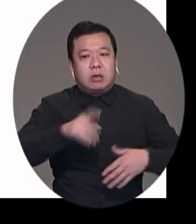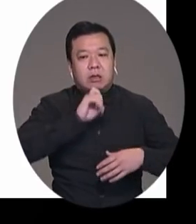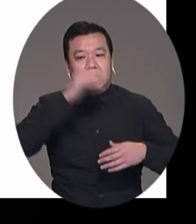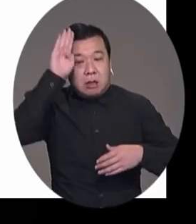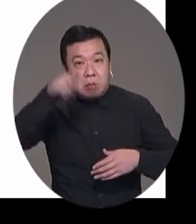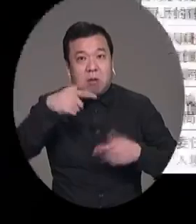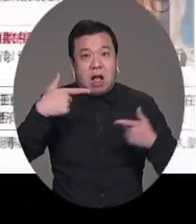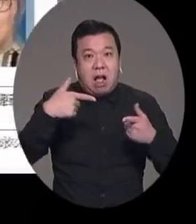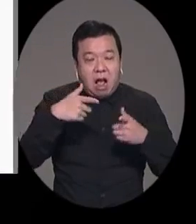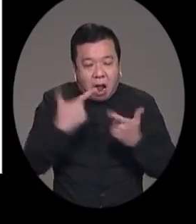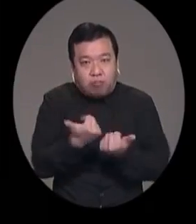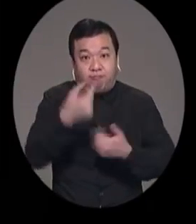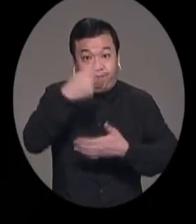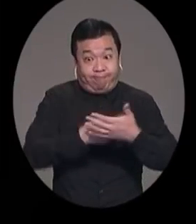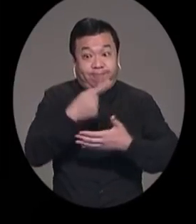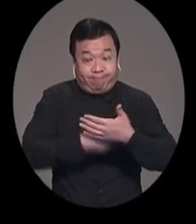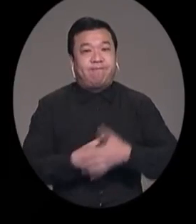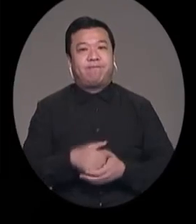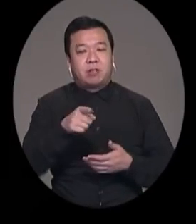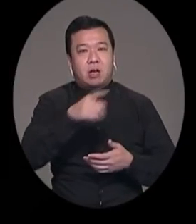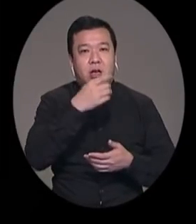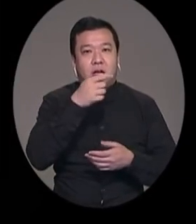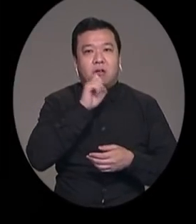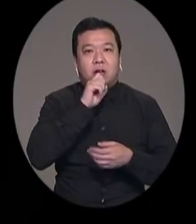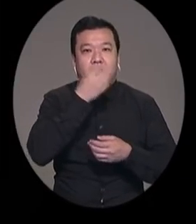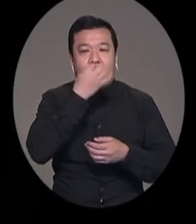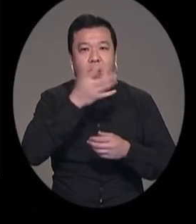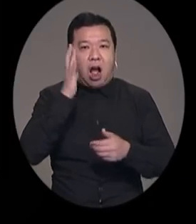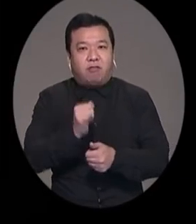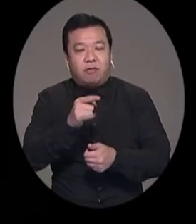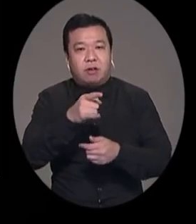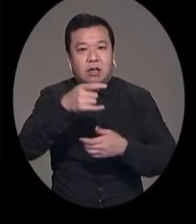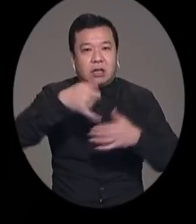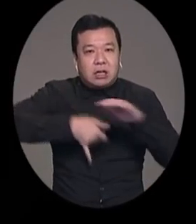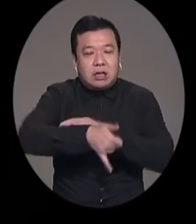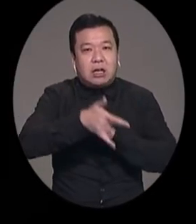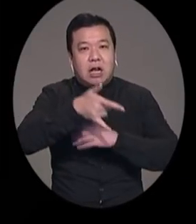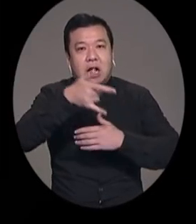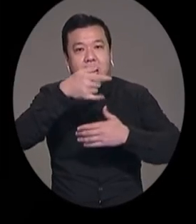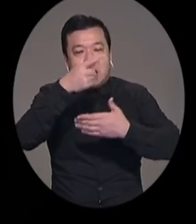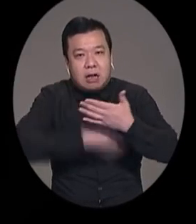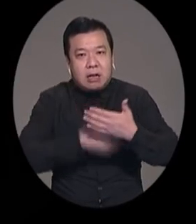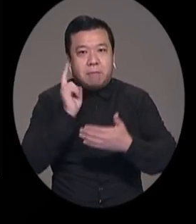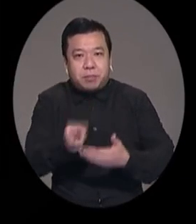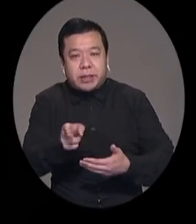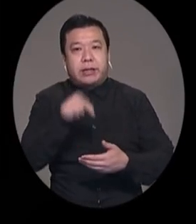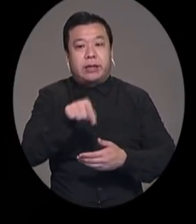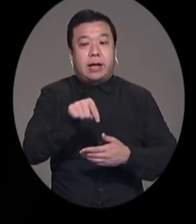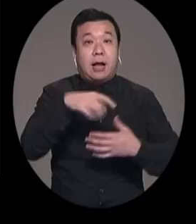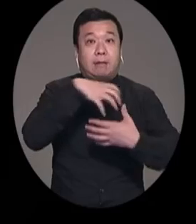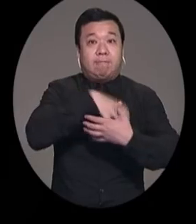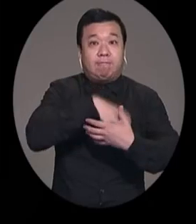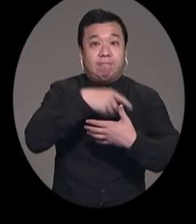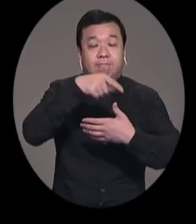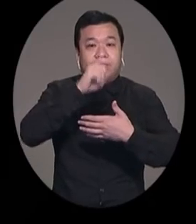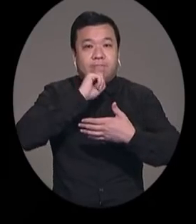合規定。明報就攞到啦，香港海關永久訓令同埋入境事務隊常規命令嘅內部文